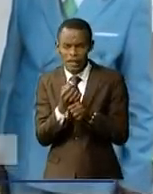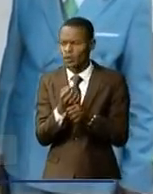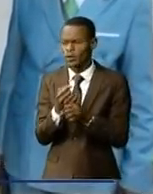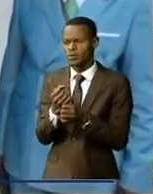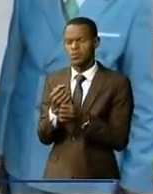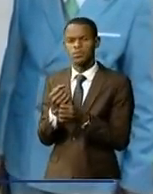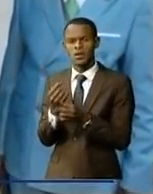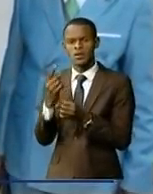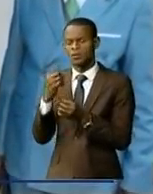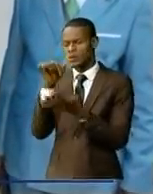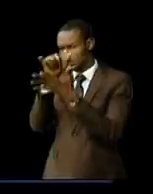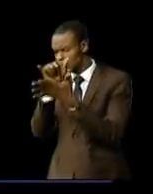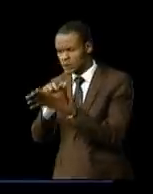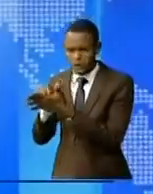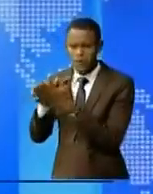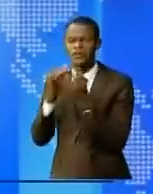son Excellence, qu'il y aura des décisions.